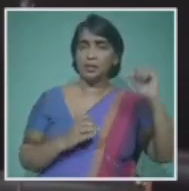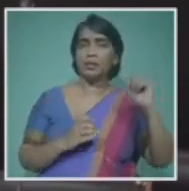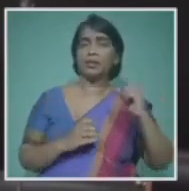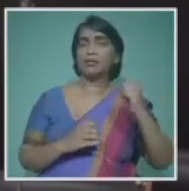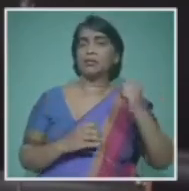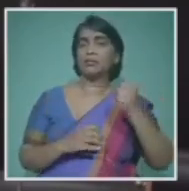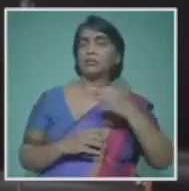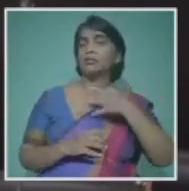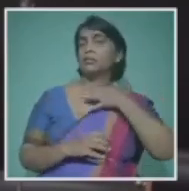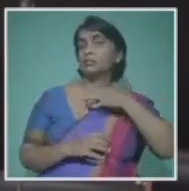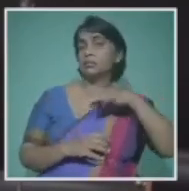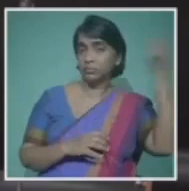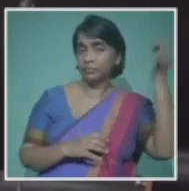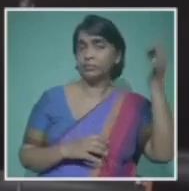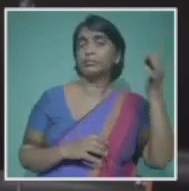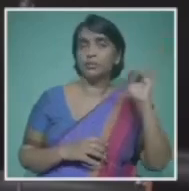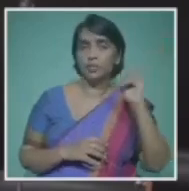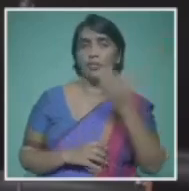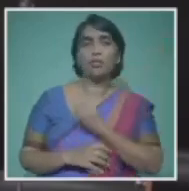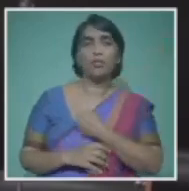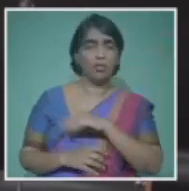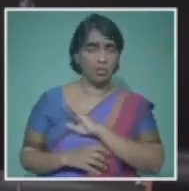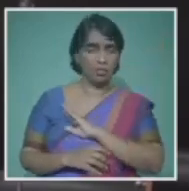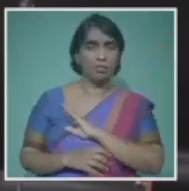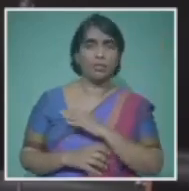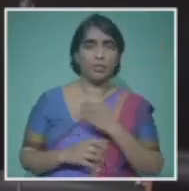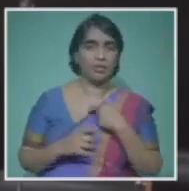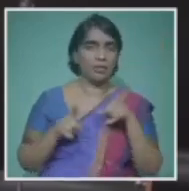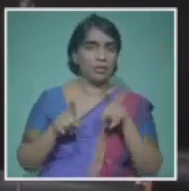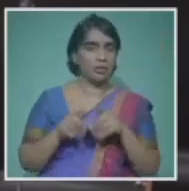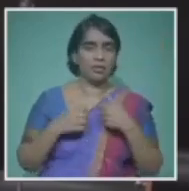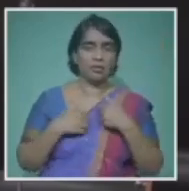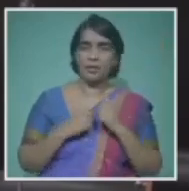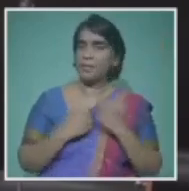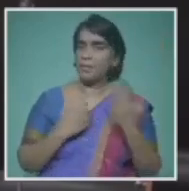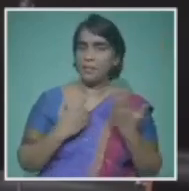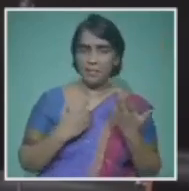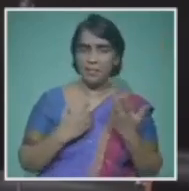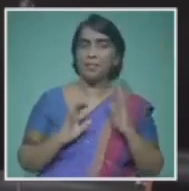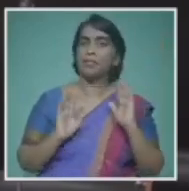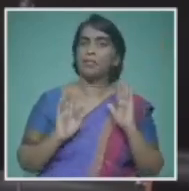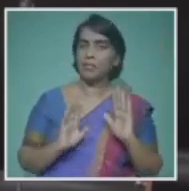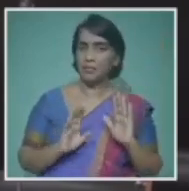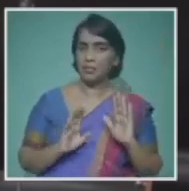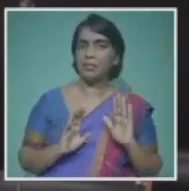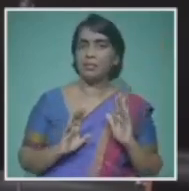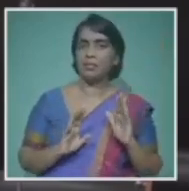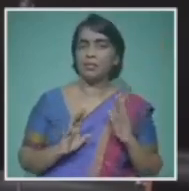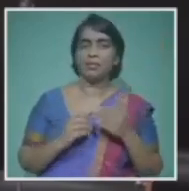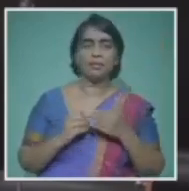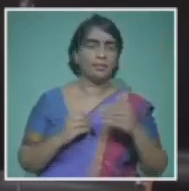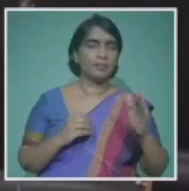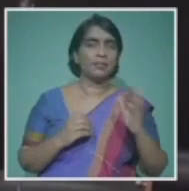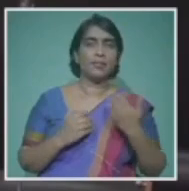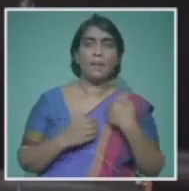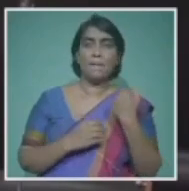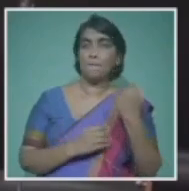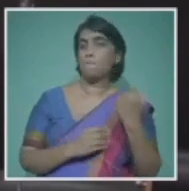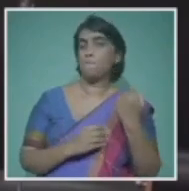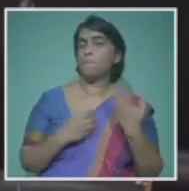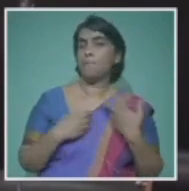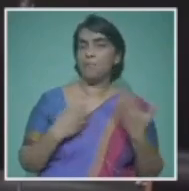දණ්ඩය නියම කරා සමහර සංඝයා වහන්සේ. අපිට ඒව කරන්න බැහැ. නමේ අතරේ කරන්නෙත් නැහැ, අපිට බලයකුත්